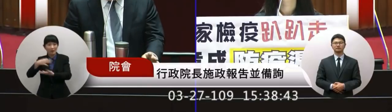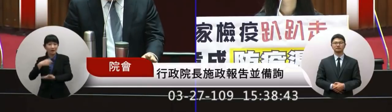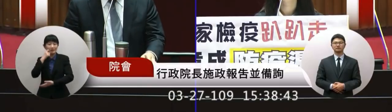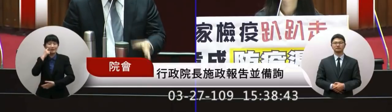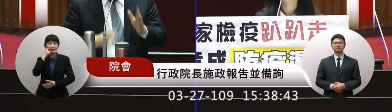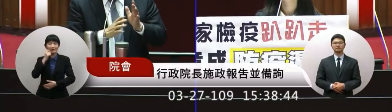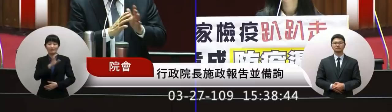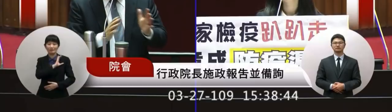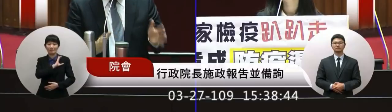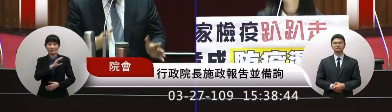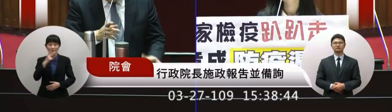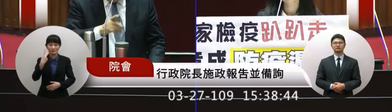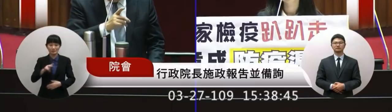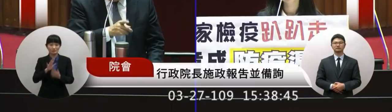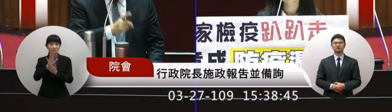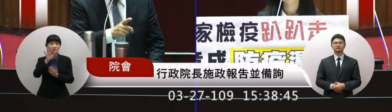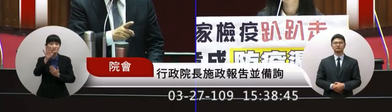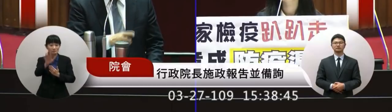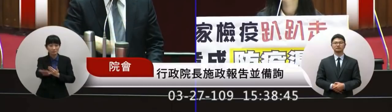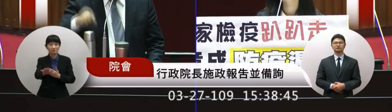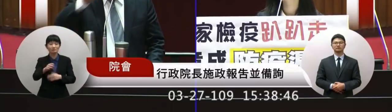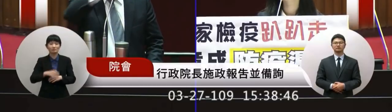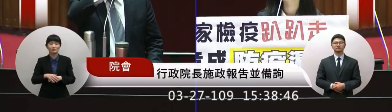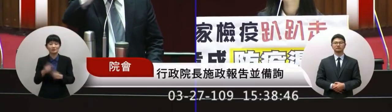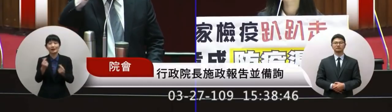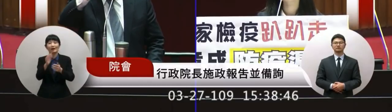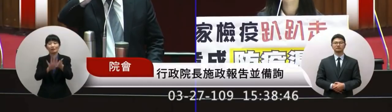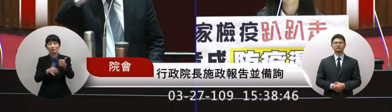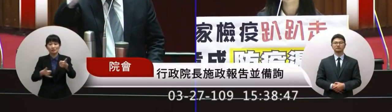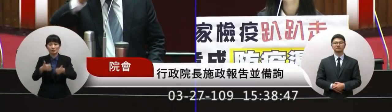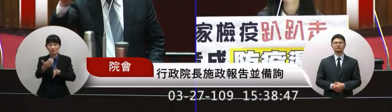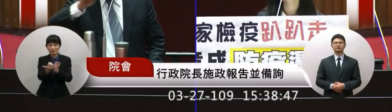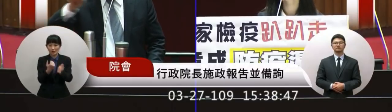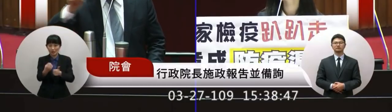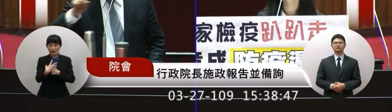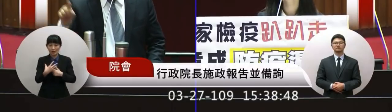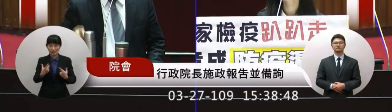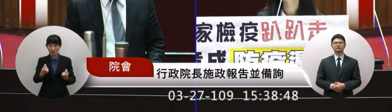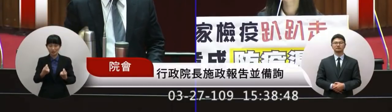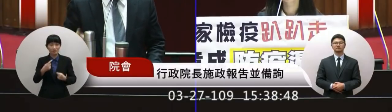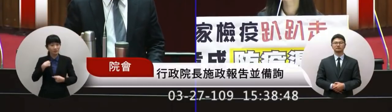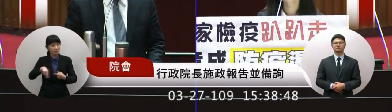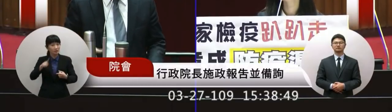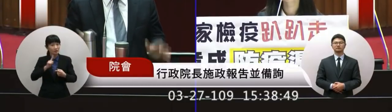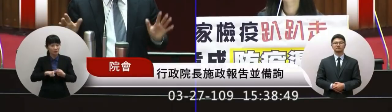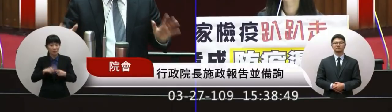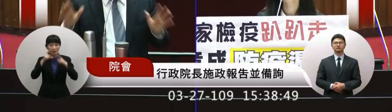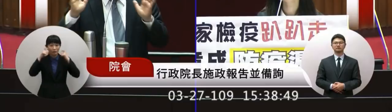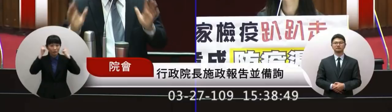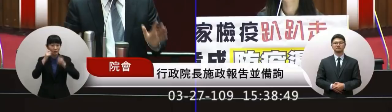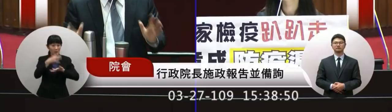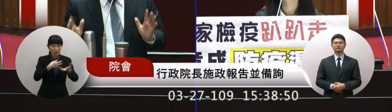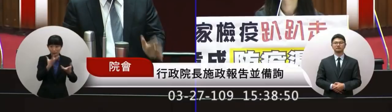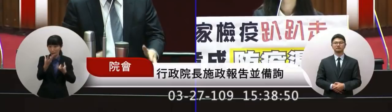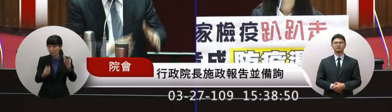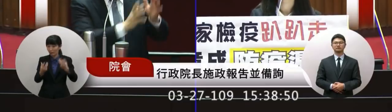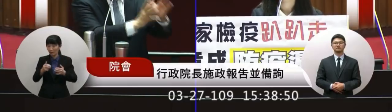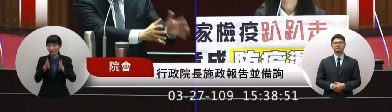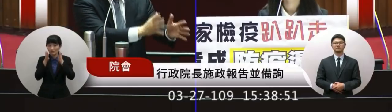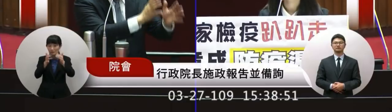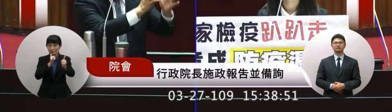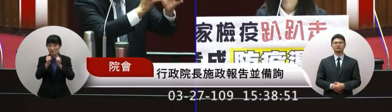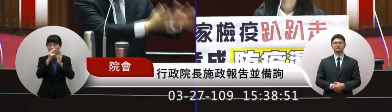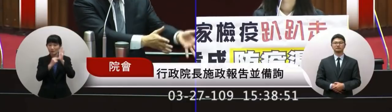那未来我们如委员所说，我们这些应该给社会大众知道，这个绝对没有